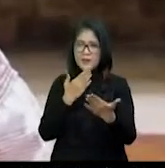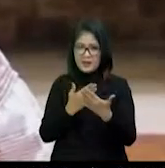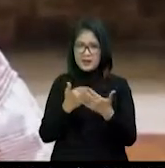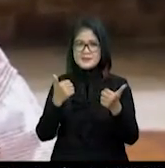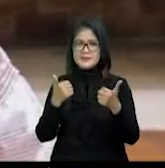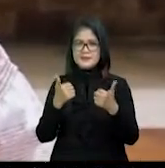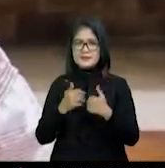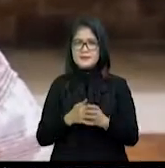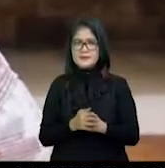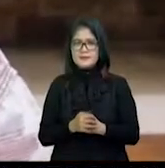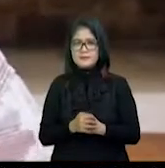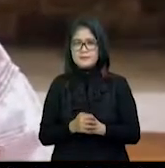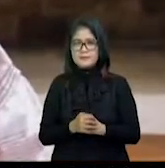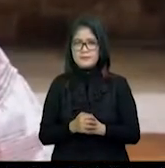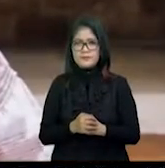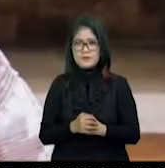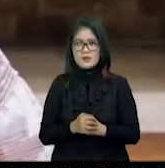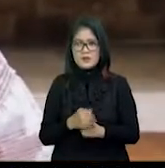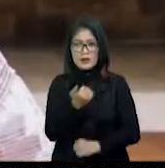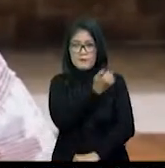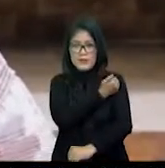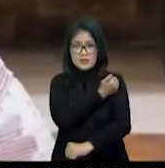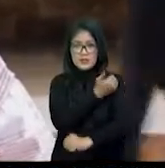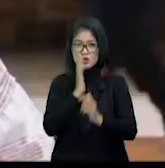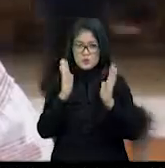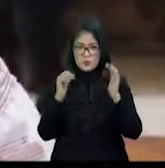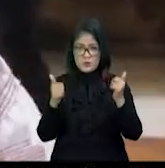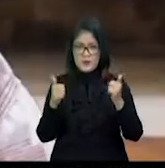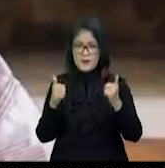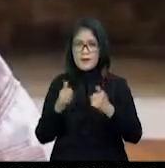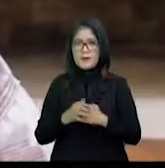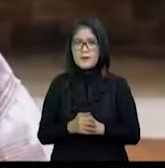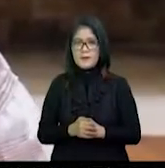Saya divaksin tidak takut karena